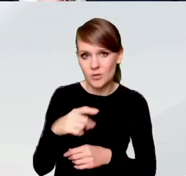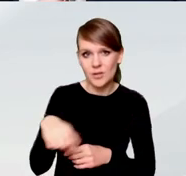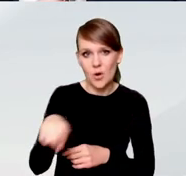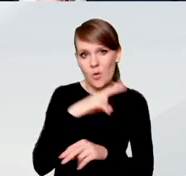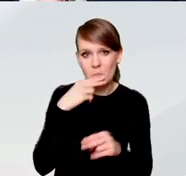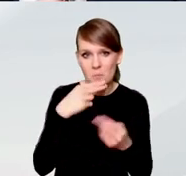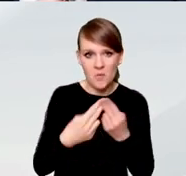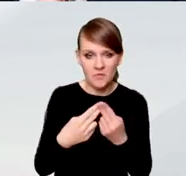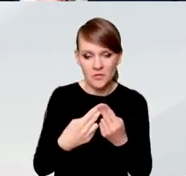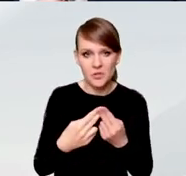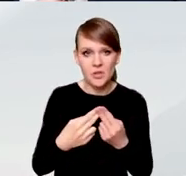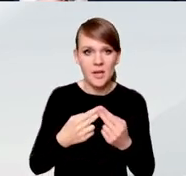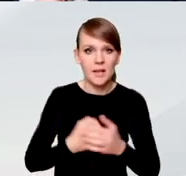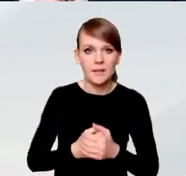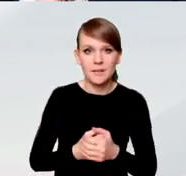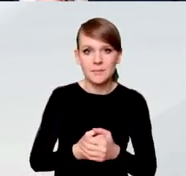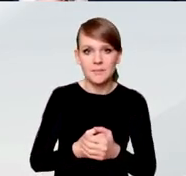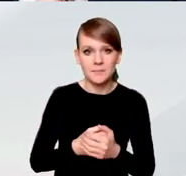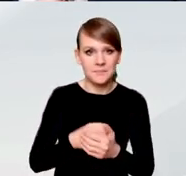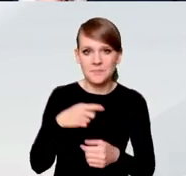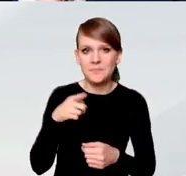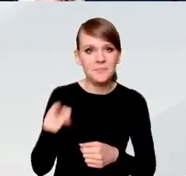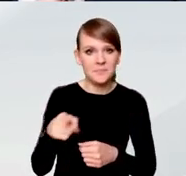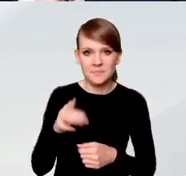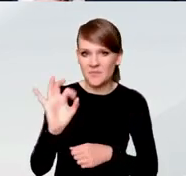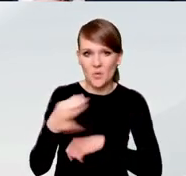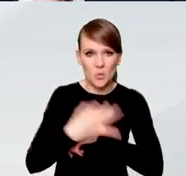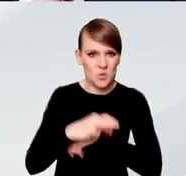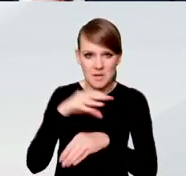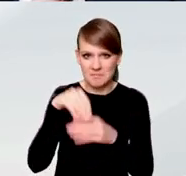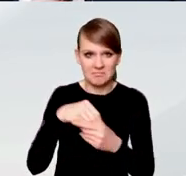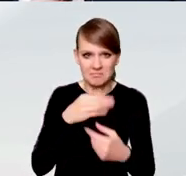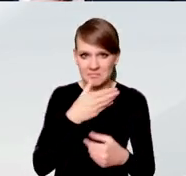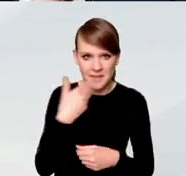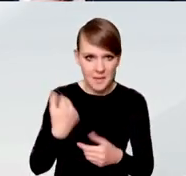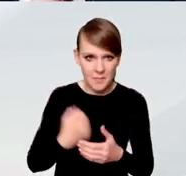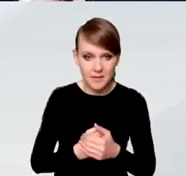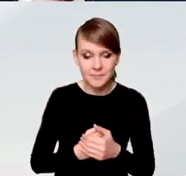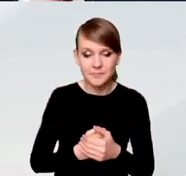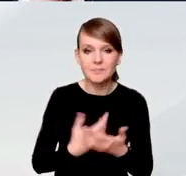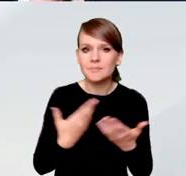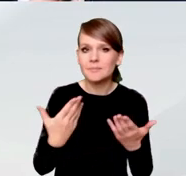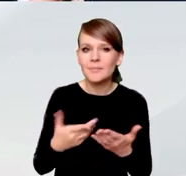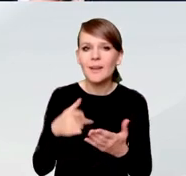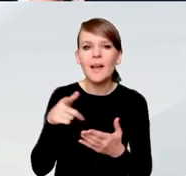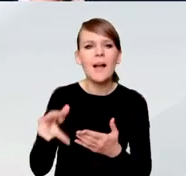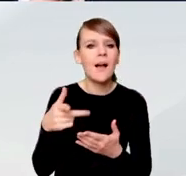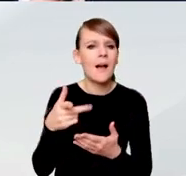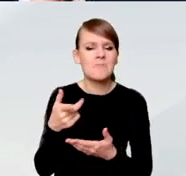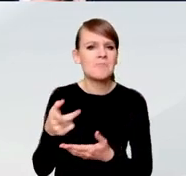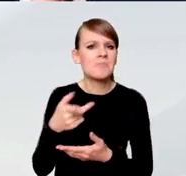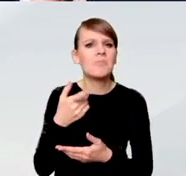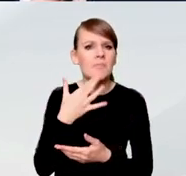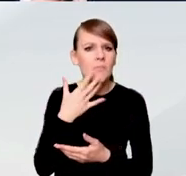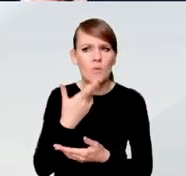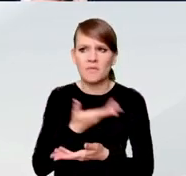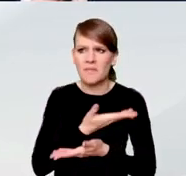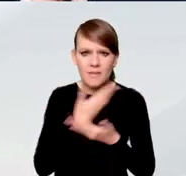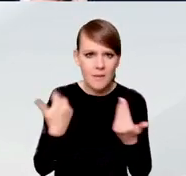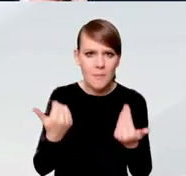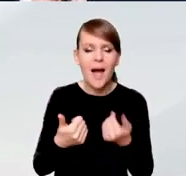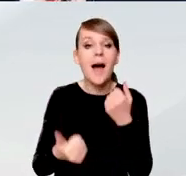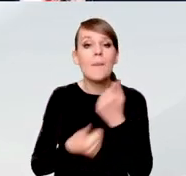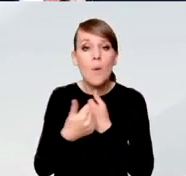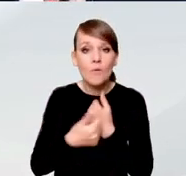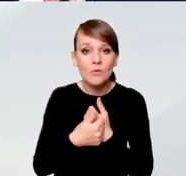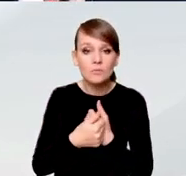taka koncepcja nie jest realizowana. I wśród powodów braku realizacji koncepcji społecznej odpowiedzialności respondenci